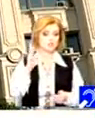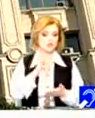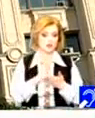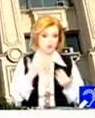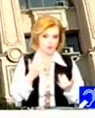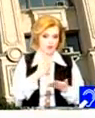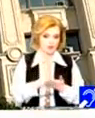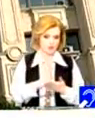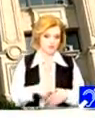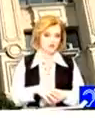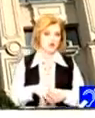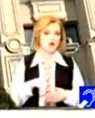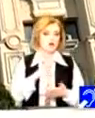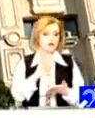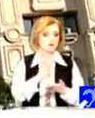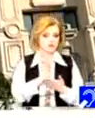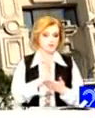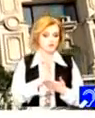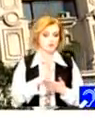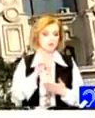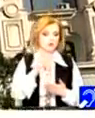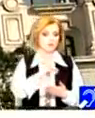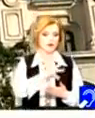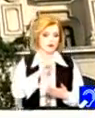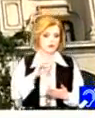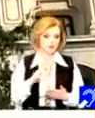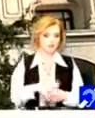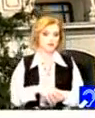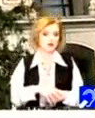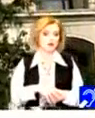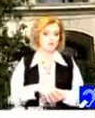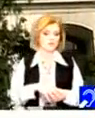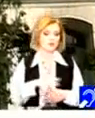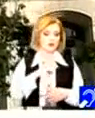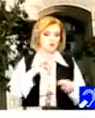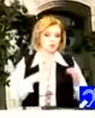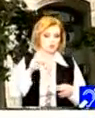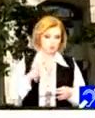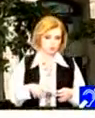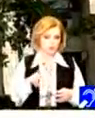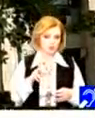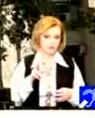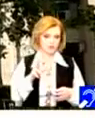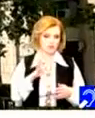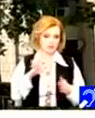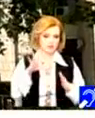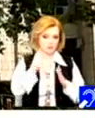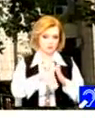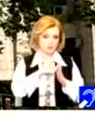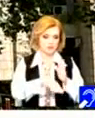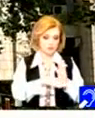în prezent funcția, surse judiciare mai menționează numele lui Marian Drilar, procuror DICOT. Magistratul este cel care a instrumentat